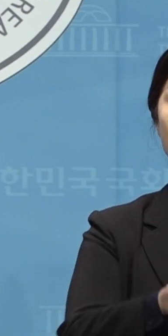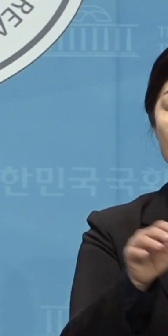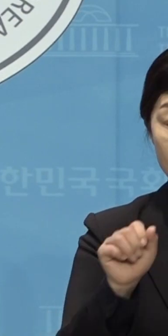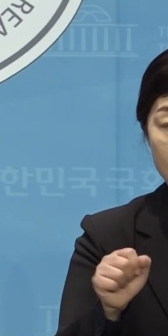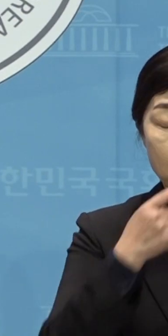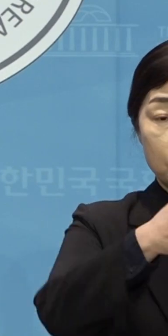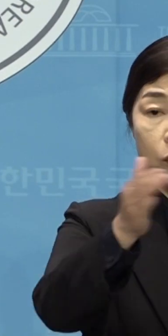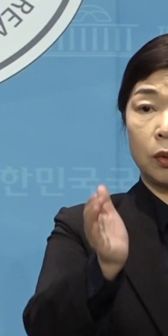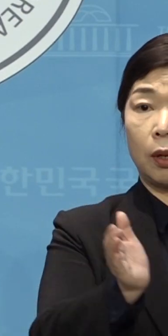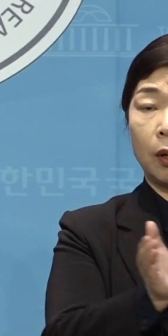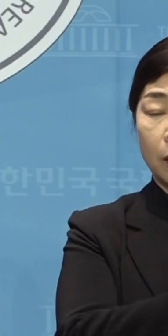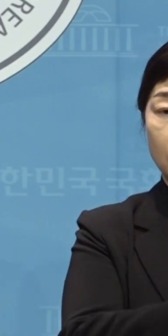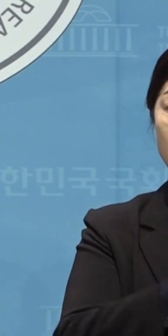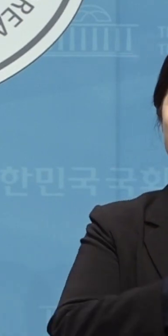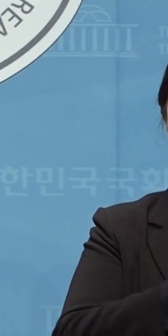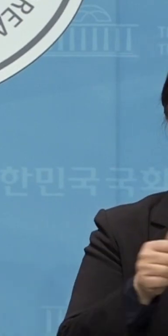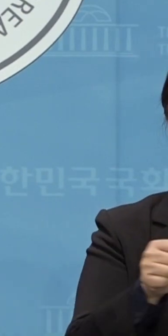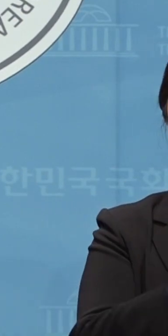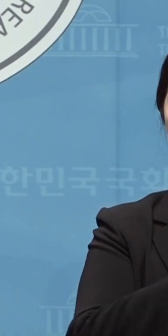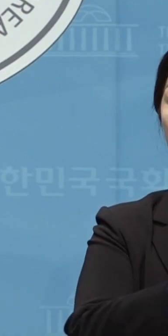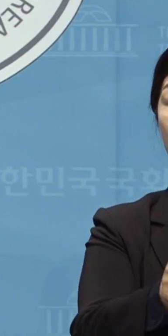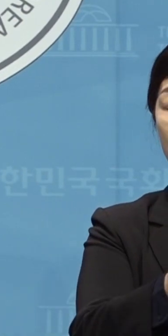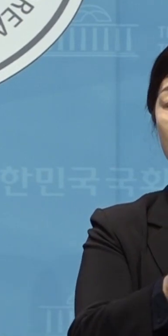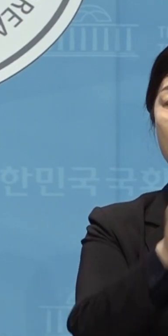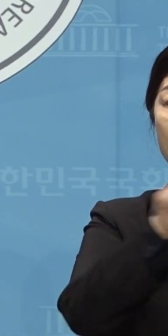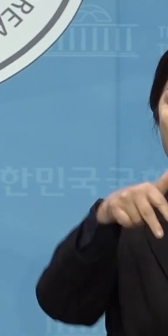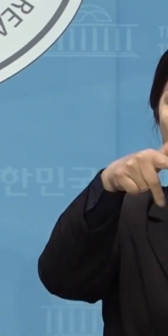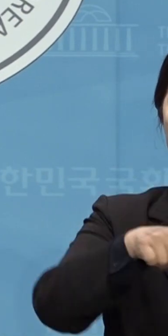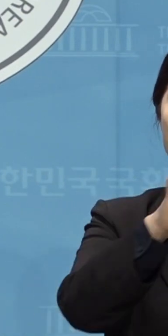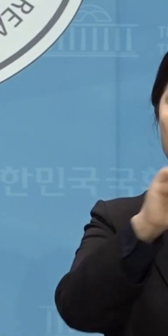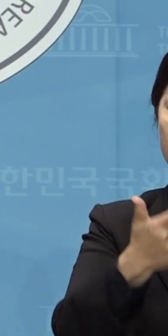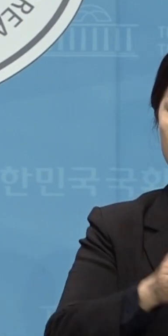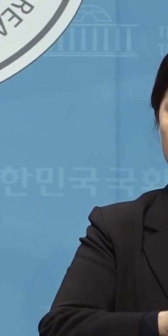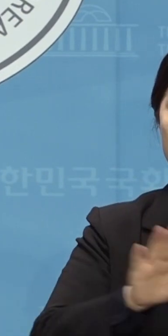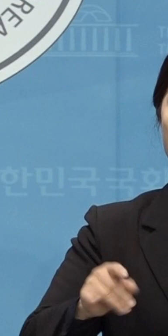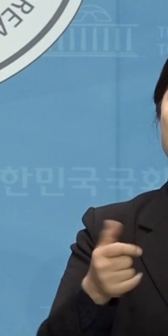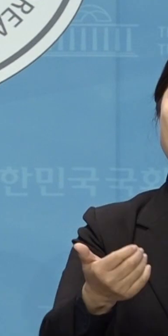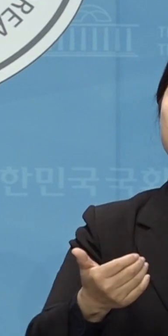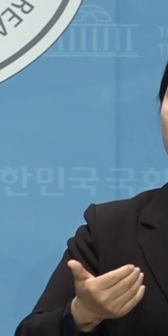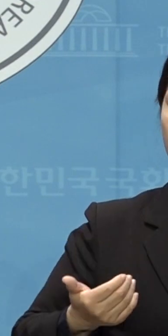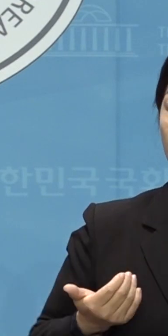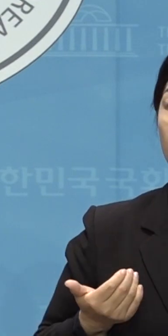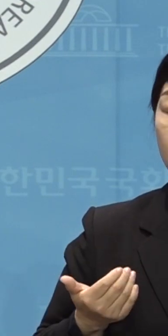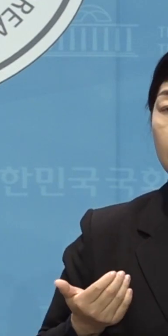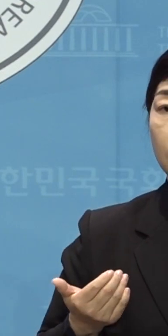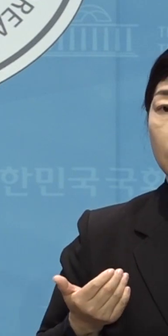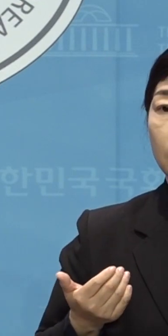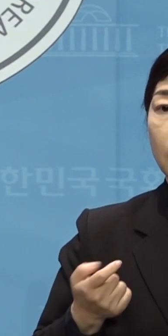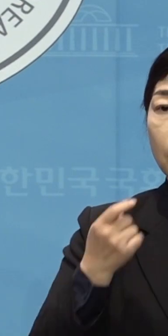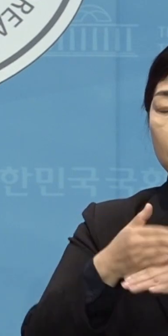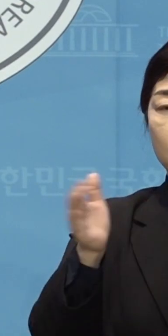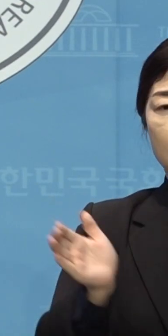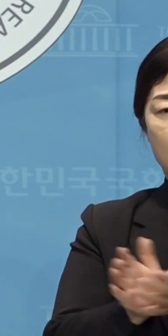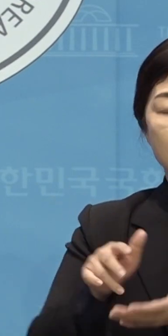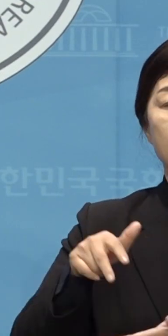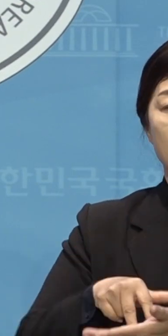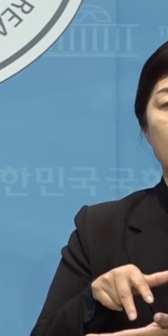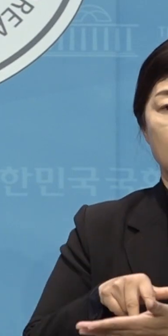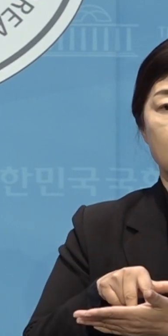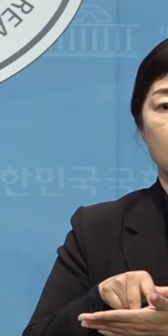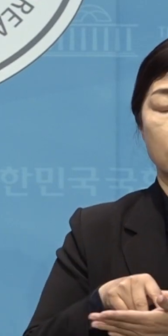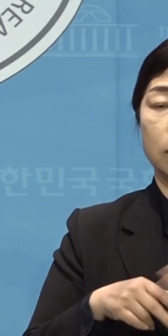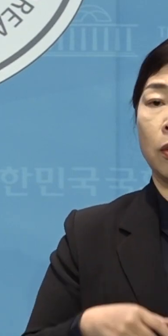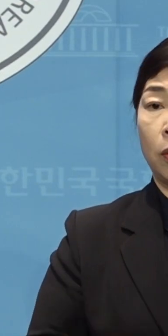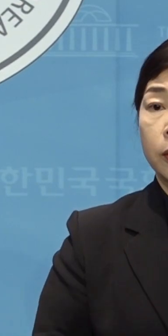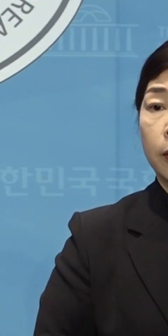안녕하십니까. 더불어민주당 원내수석 부대표 박주민입니다. 방금 전에 우리 당에서는